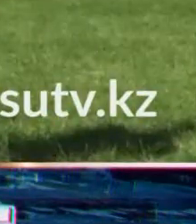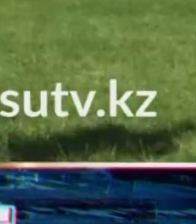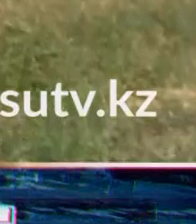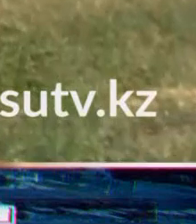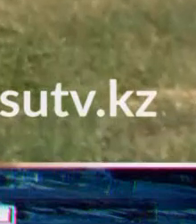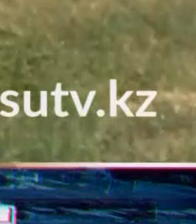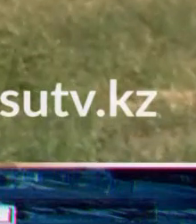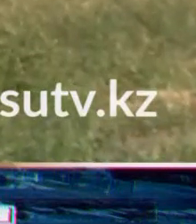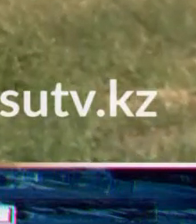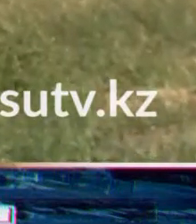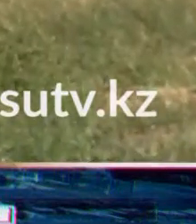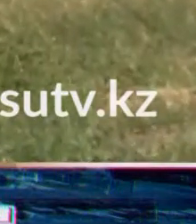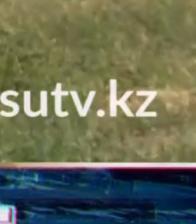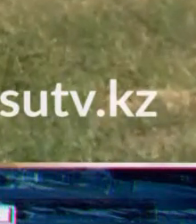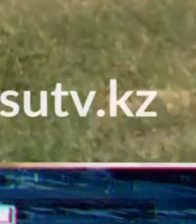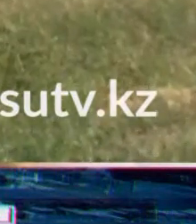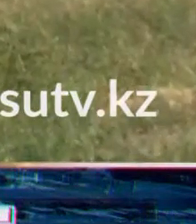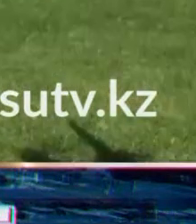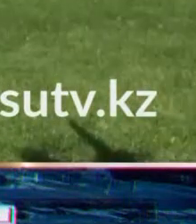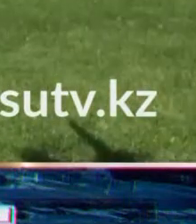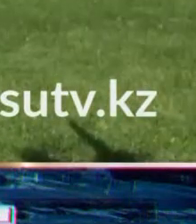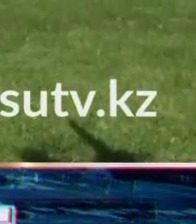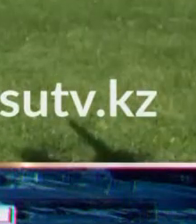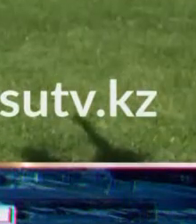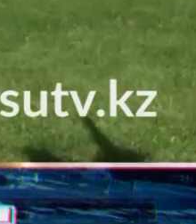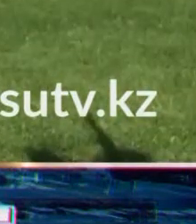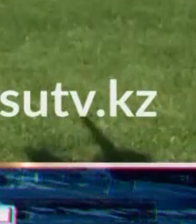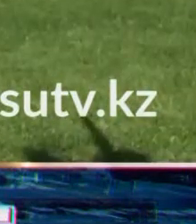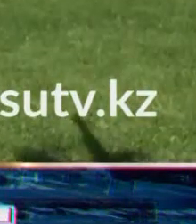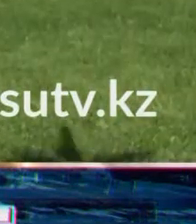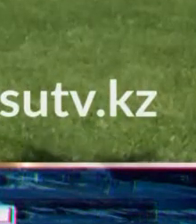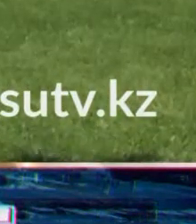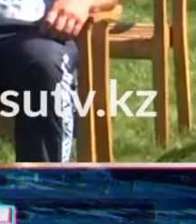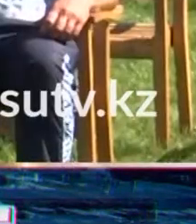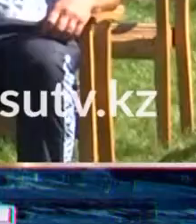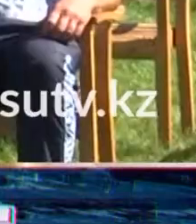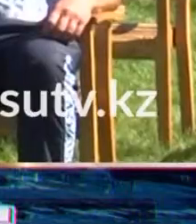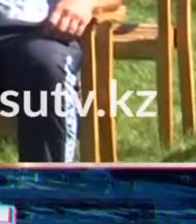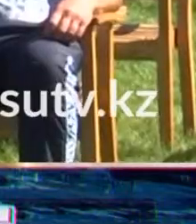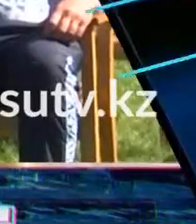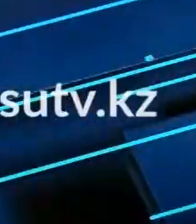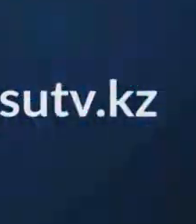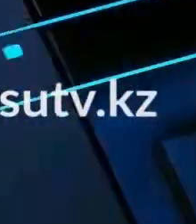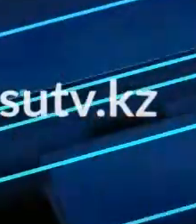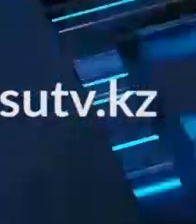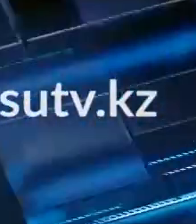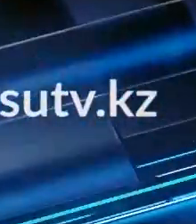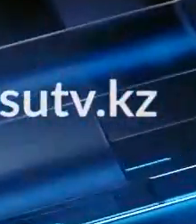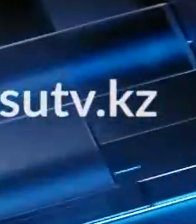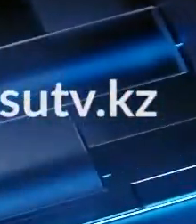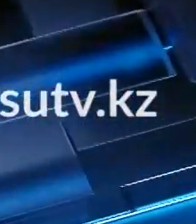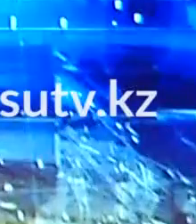Прямо в цель. Алматинская область принимает Кубок мира по стендовой стрельбе среди юниоров.